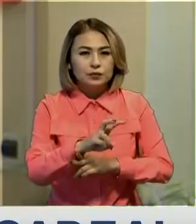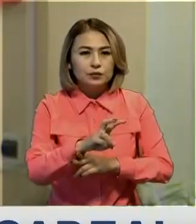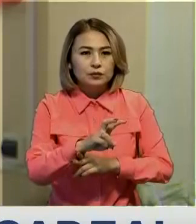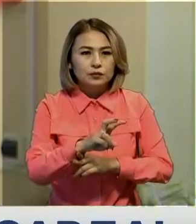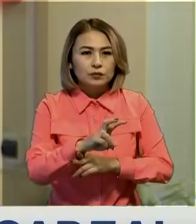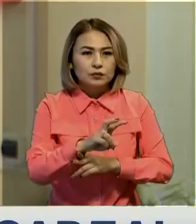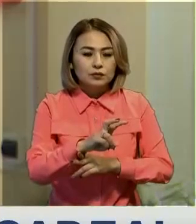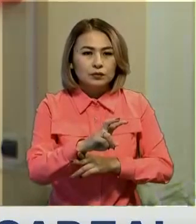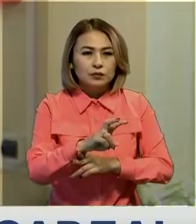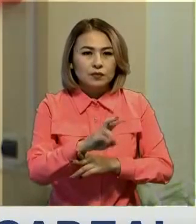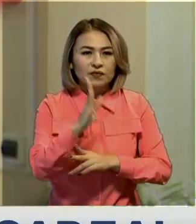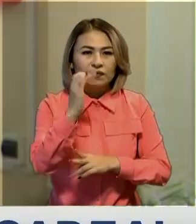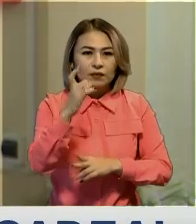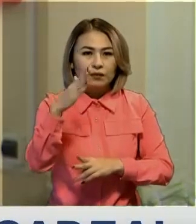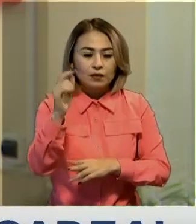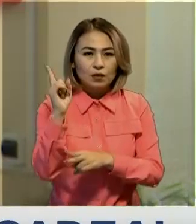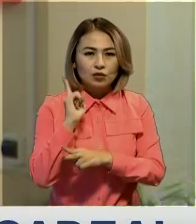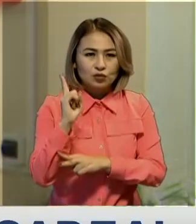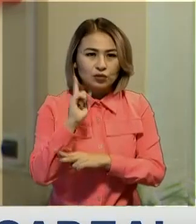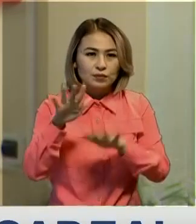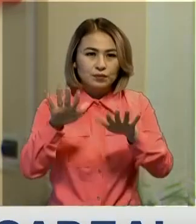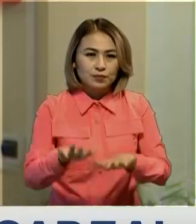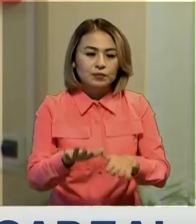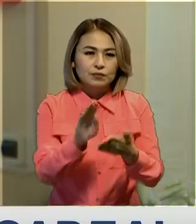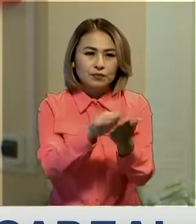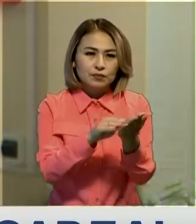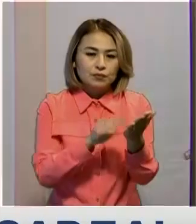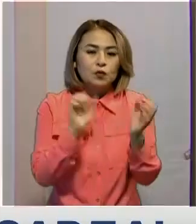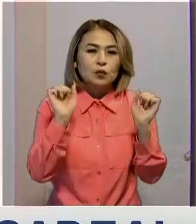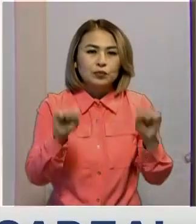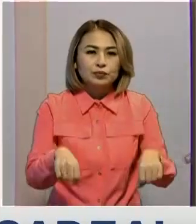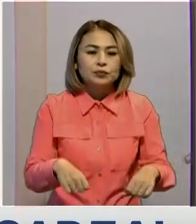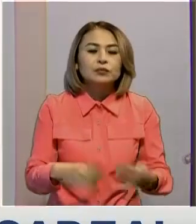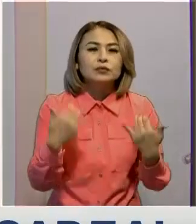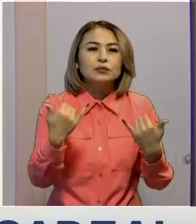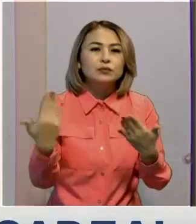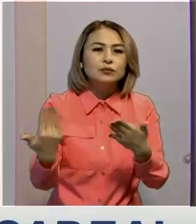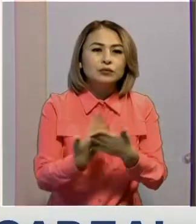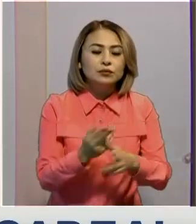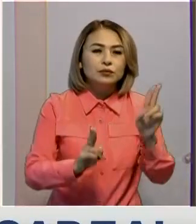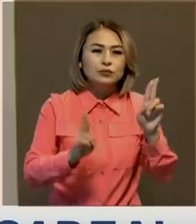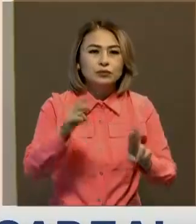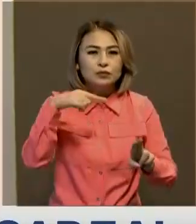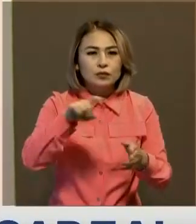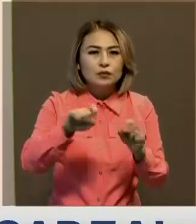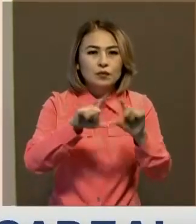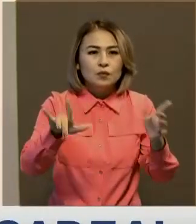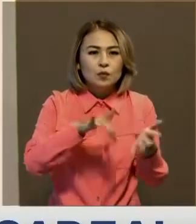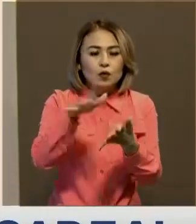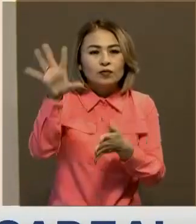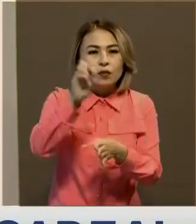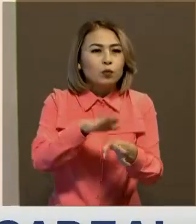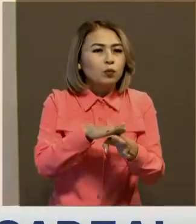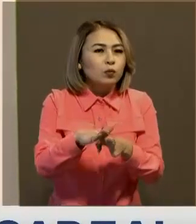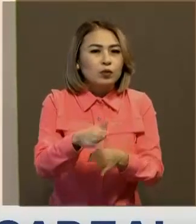арқылы кітап несіне жазылып, бірақ кіре алады. Әзірше жедел басқару орталығына қала мектептері түгел